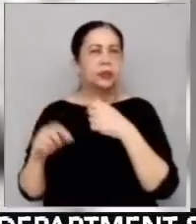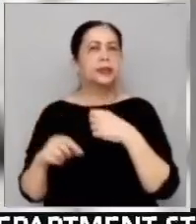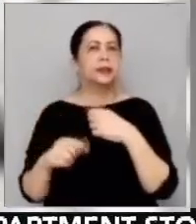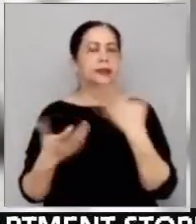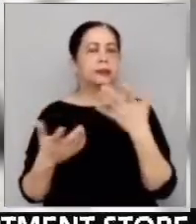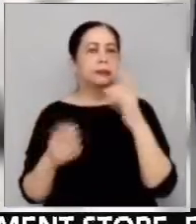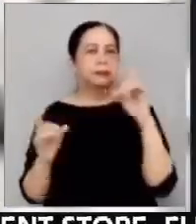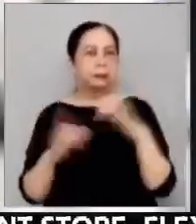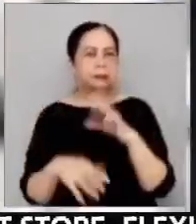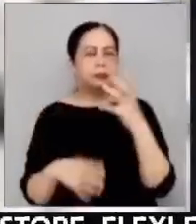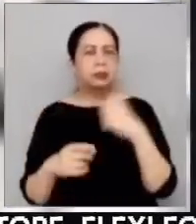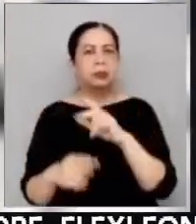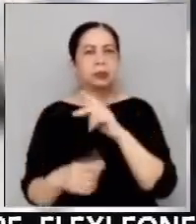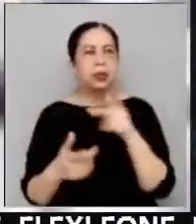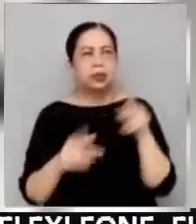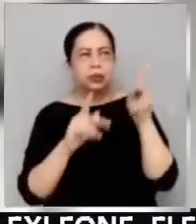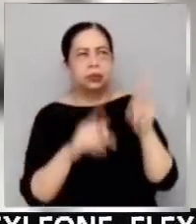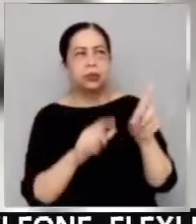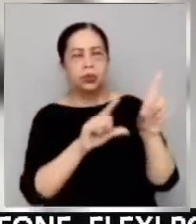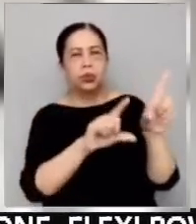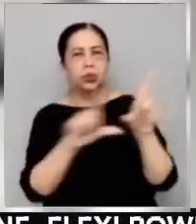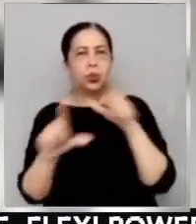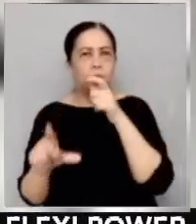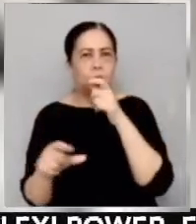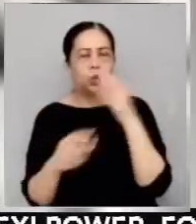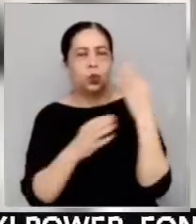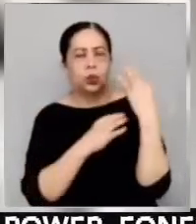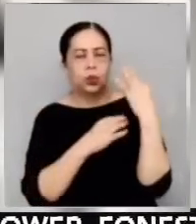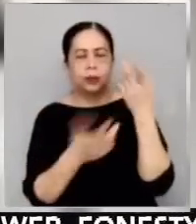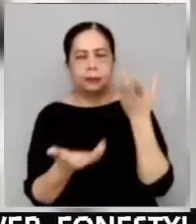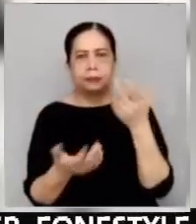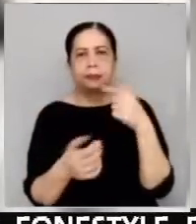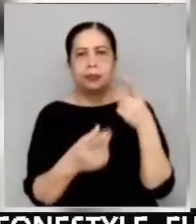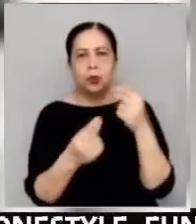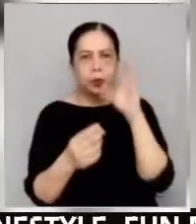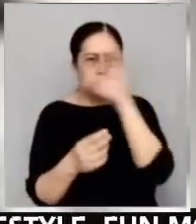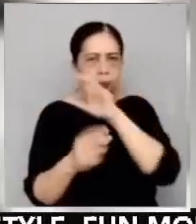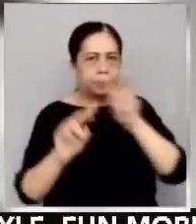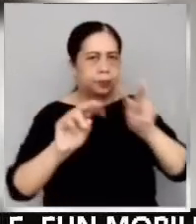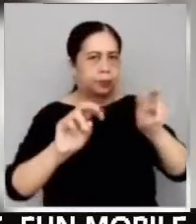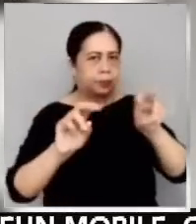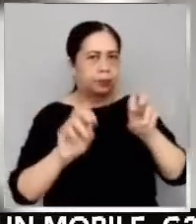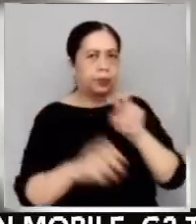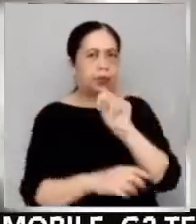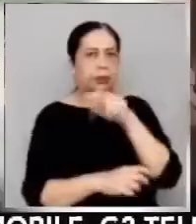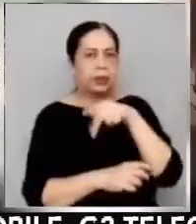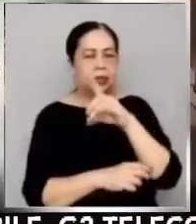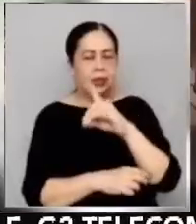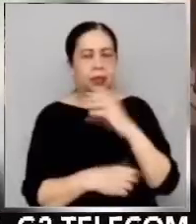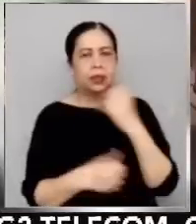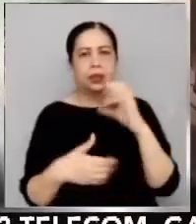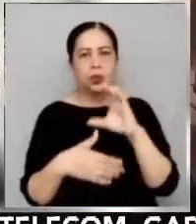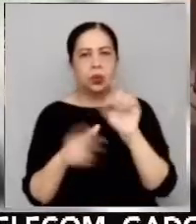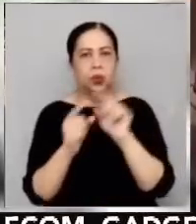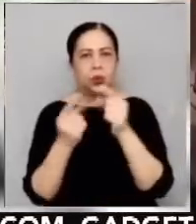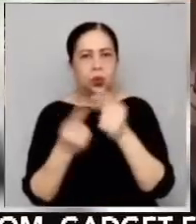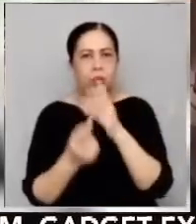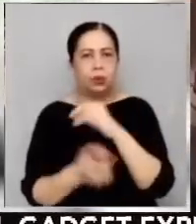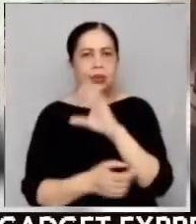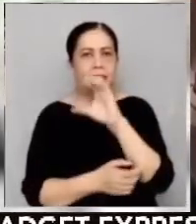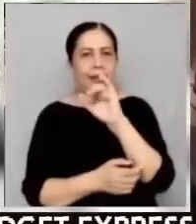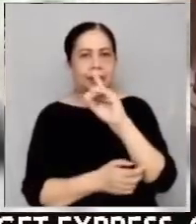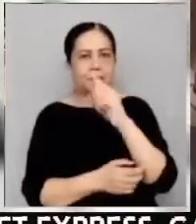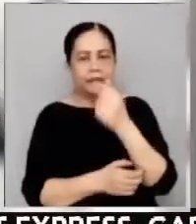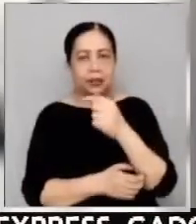May persons of interest na ang mga otoridad. Nagsasagawa ng joint investigation ng NPD Drug Enforcement Unit at ang CIDG sa